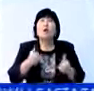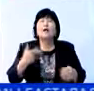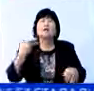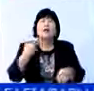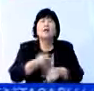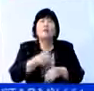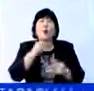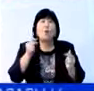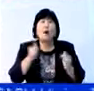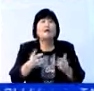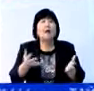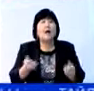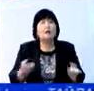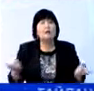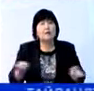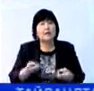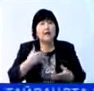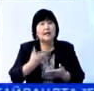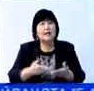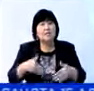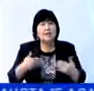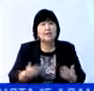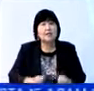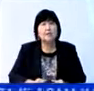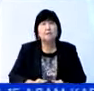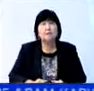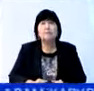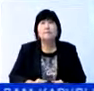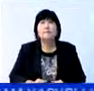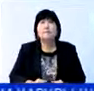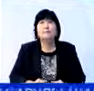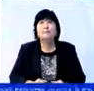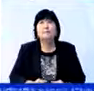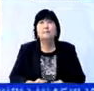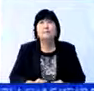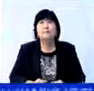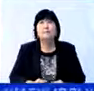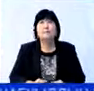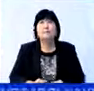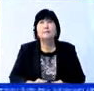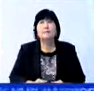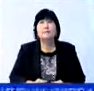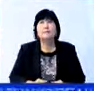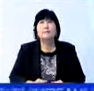екпені уақытылы алуға кеңес береді. Гүлфайрус Тұрмағанбетқызы, Алпамыс Әшірбеков, Төрехан Қожахметов, Қызылорда телеарнасы.